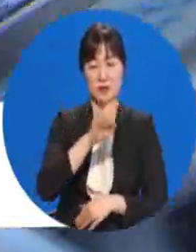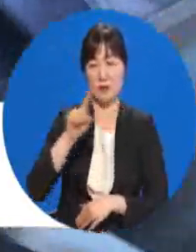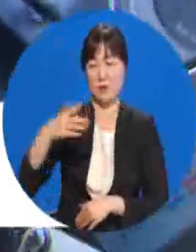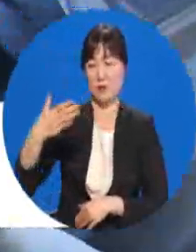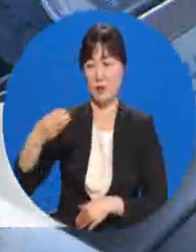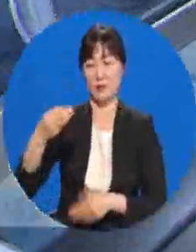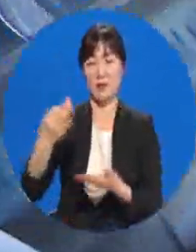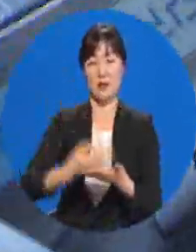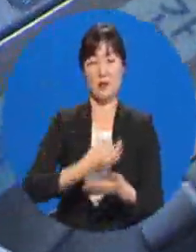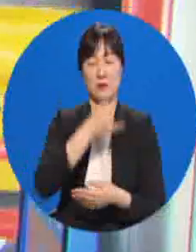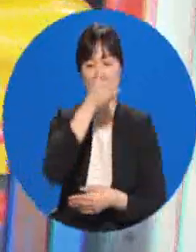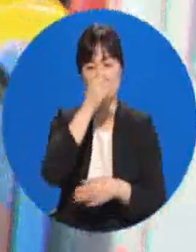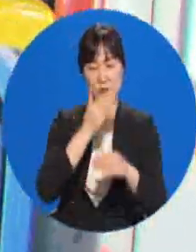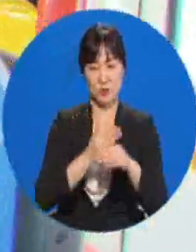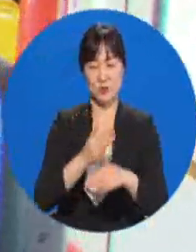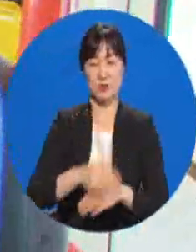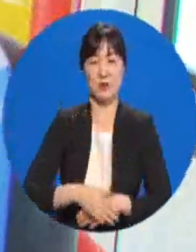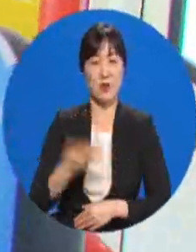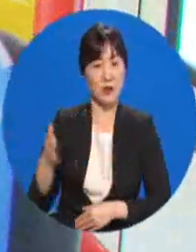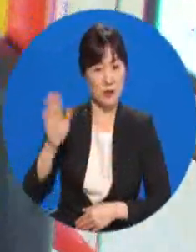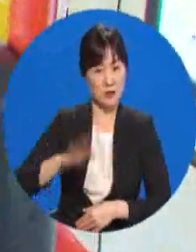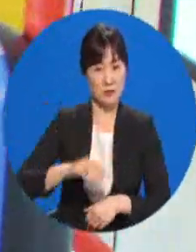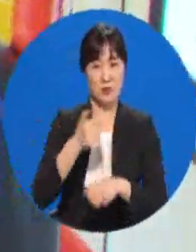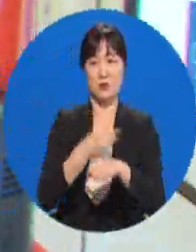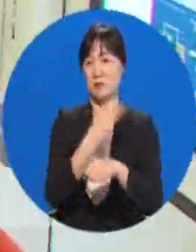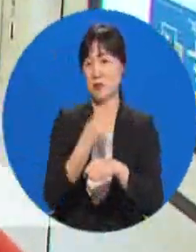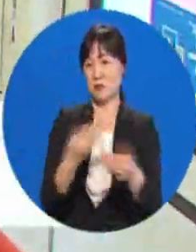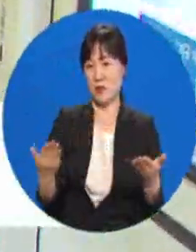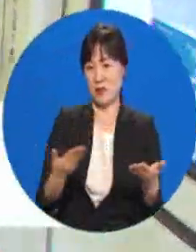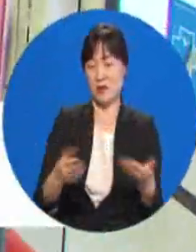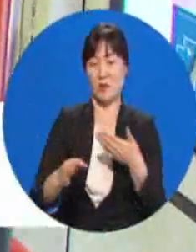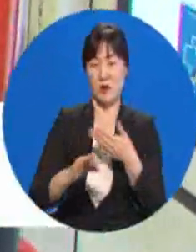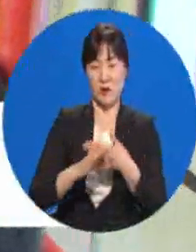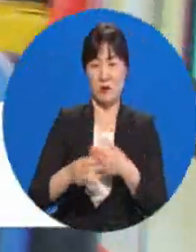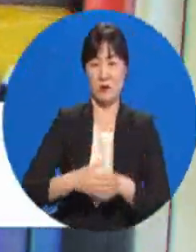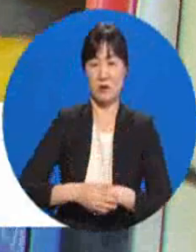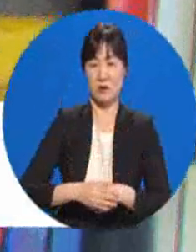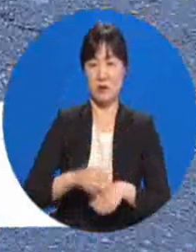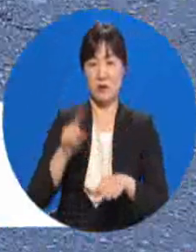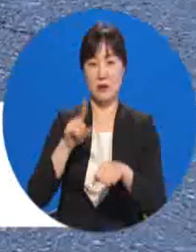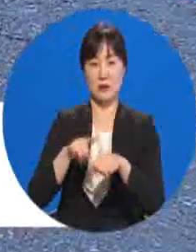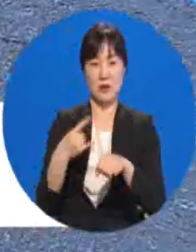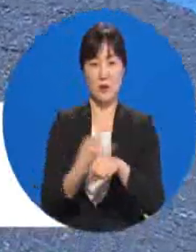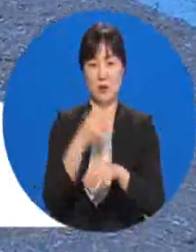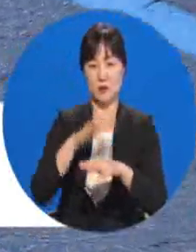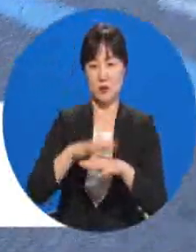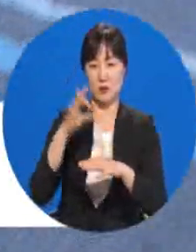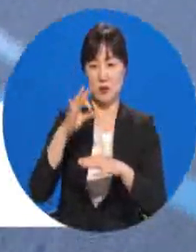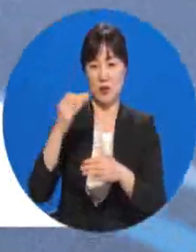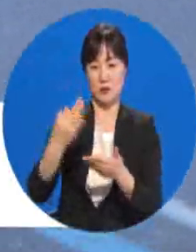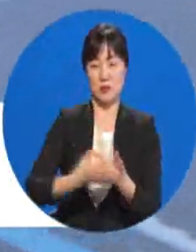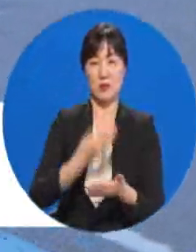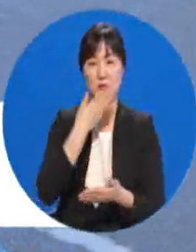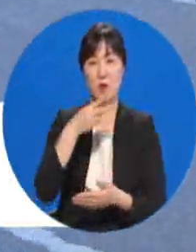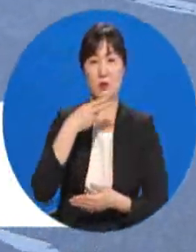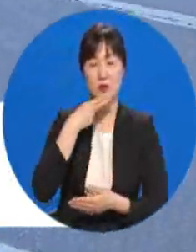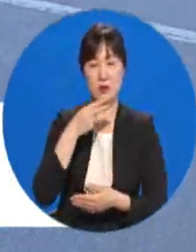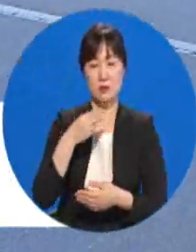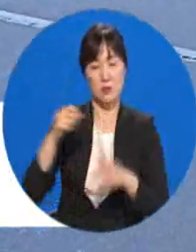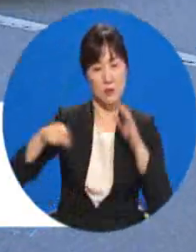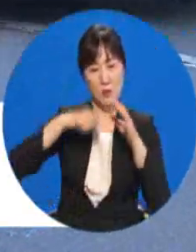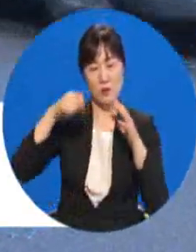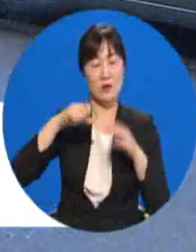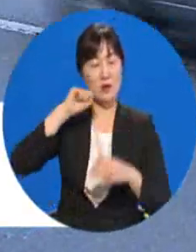원 정도를 받고 있는데 주 52시간만 근무하게 될 경우 연장근로수당을 받을 수 없게 돼 생계가